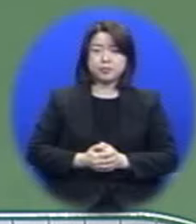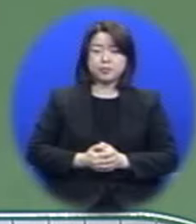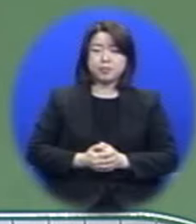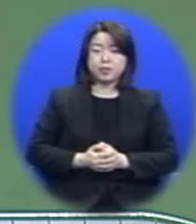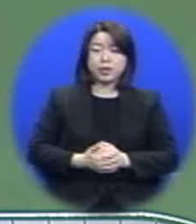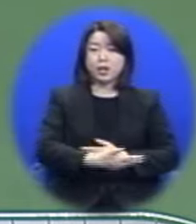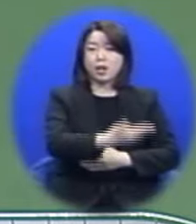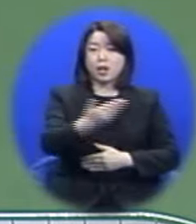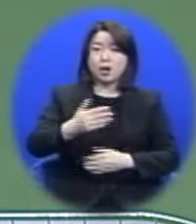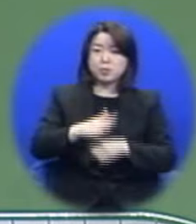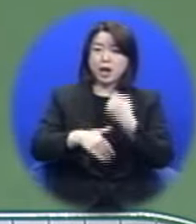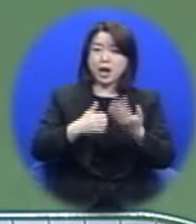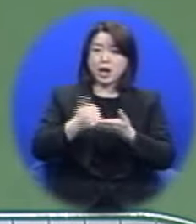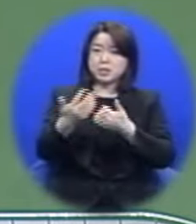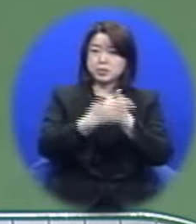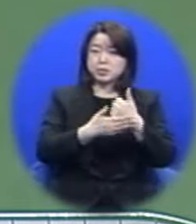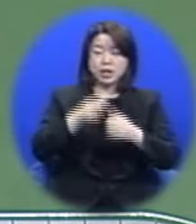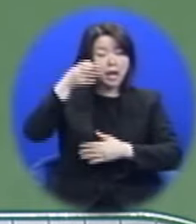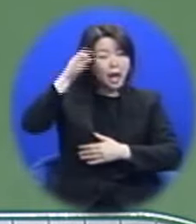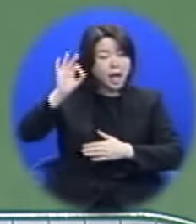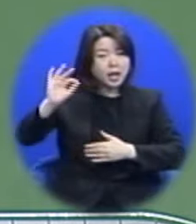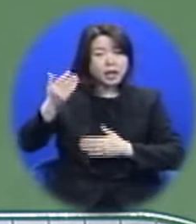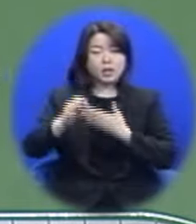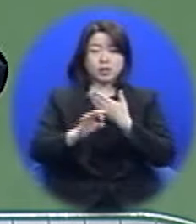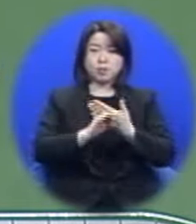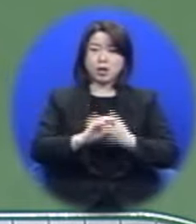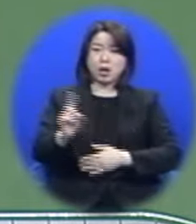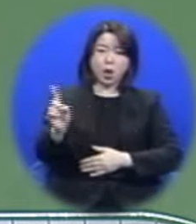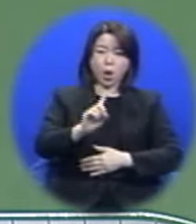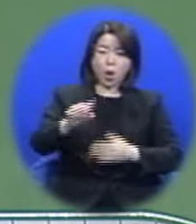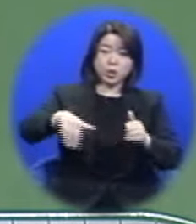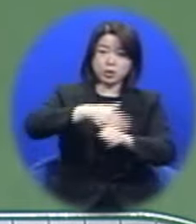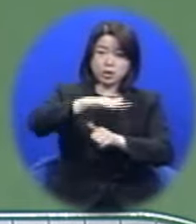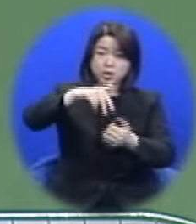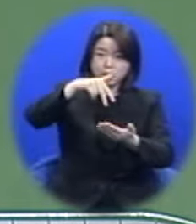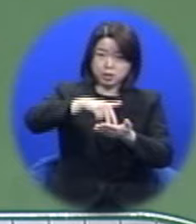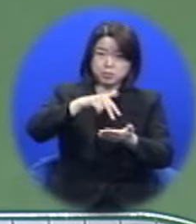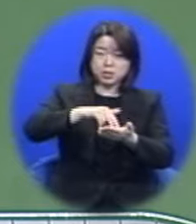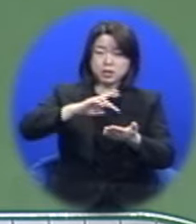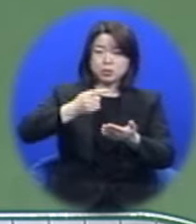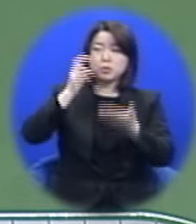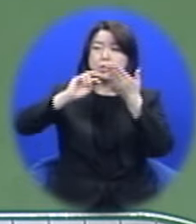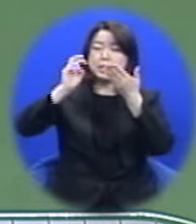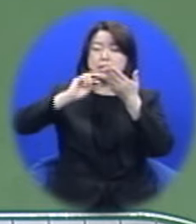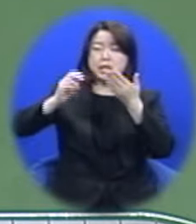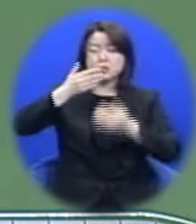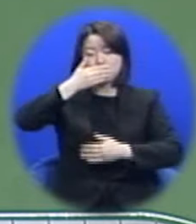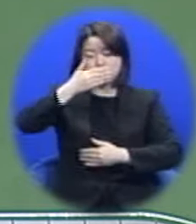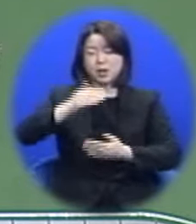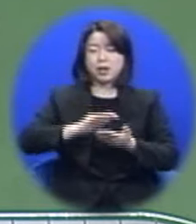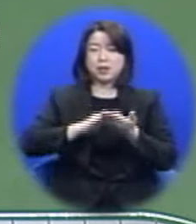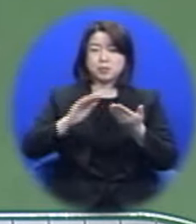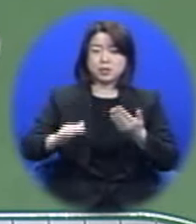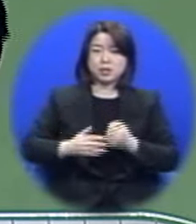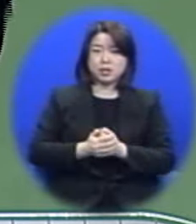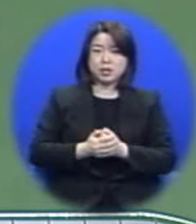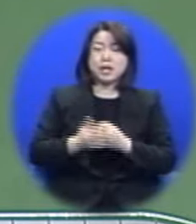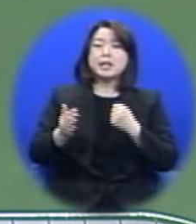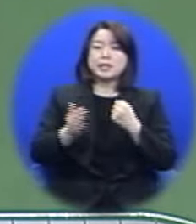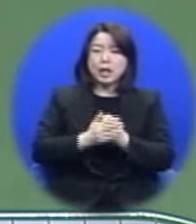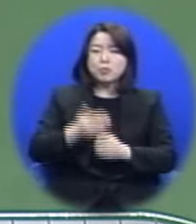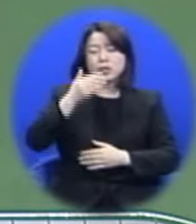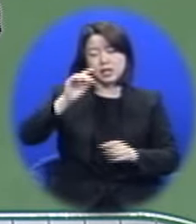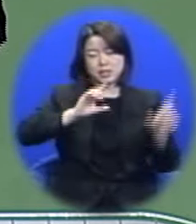여러분이 하나님의 은혜를 깨닫게 되면 어떤 처지에서도 찬송할 수 있어요. 그래서 사는 거예요.